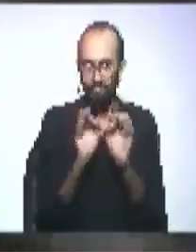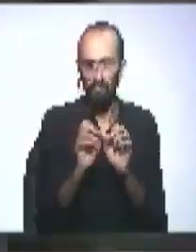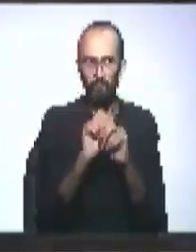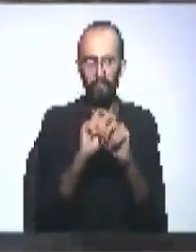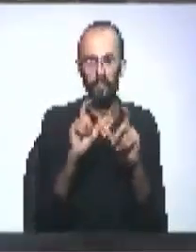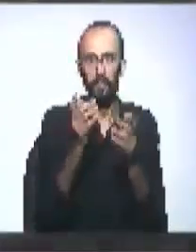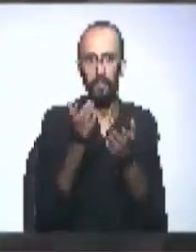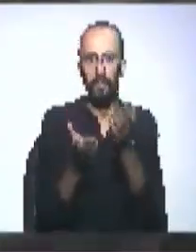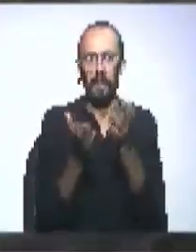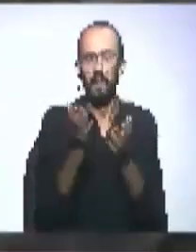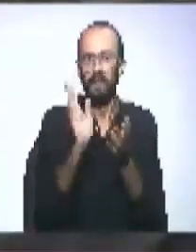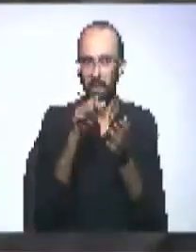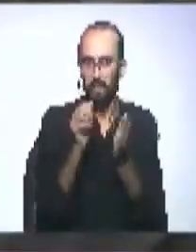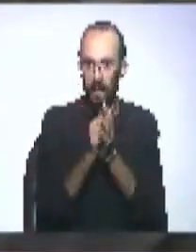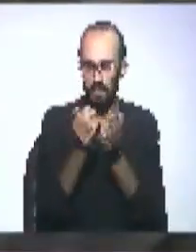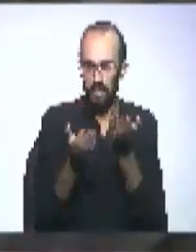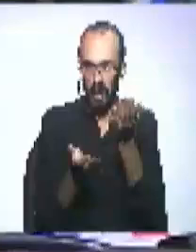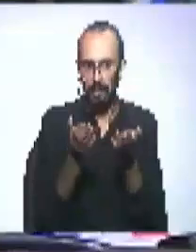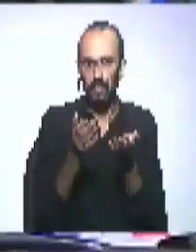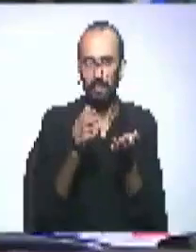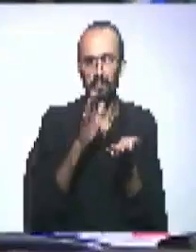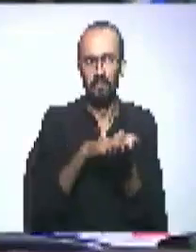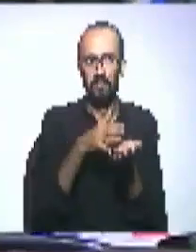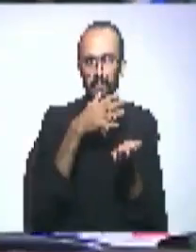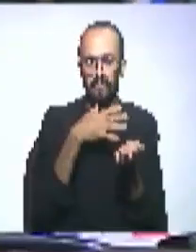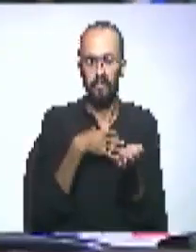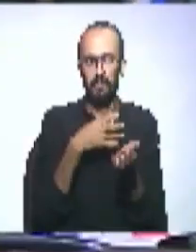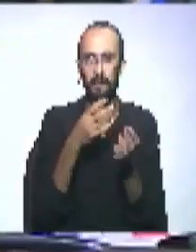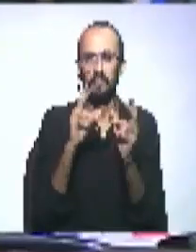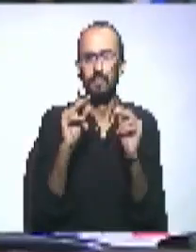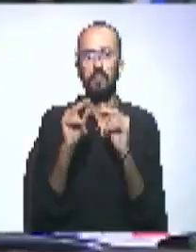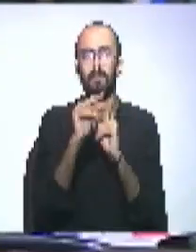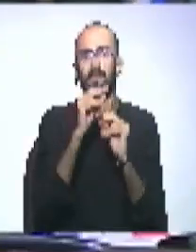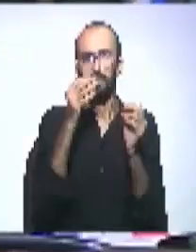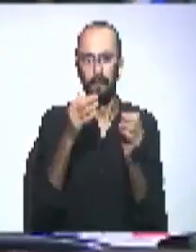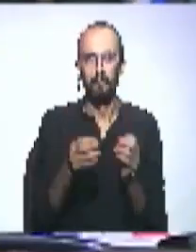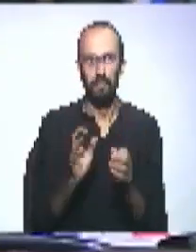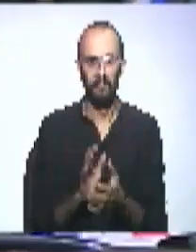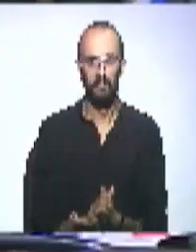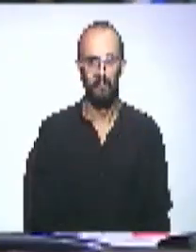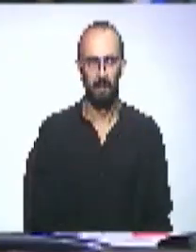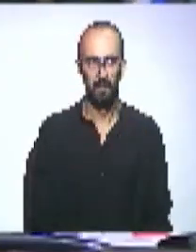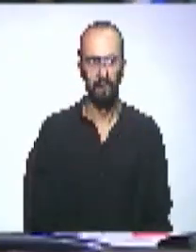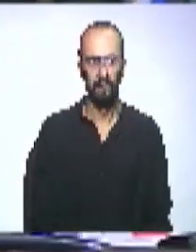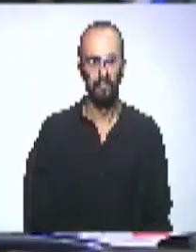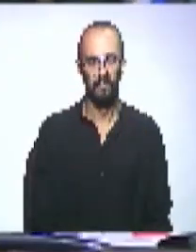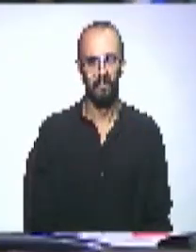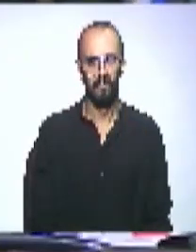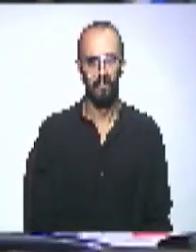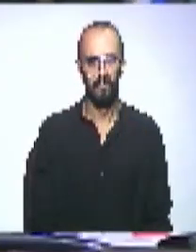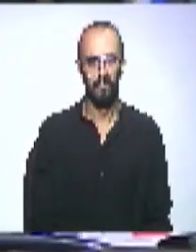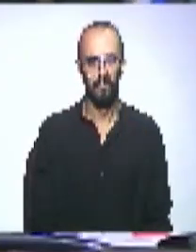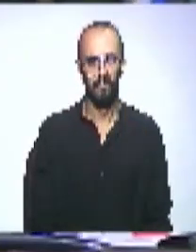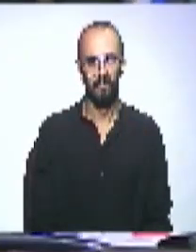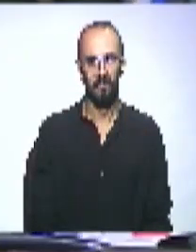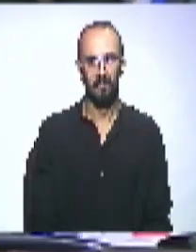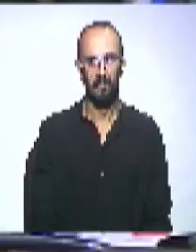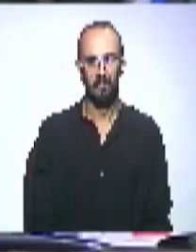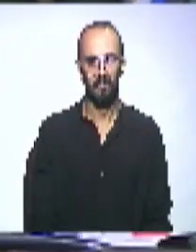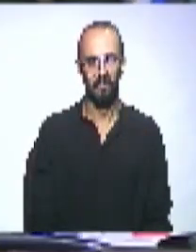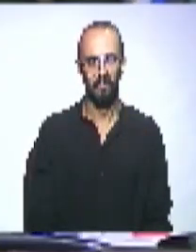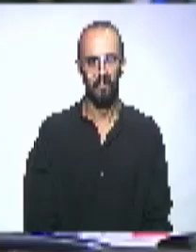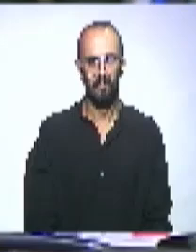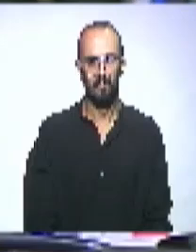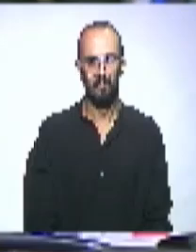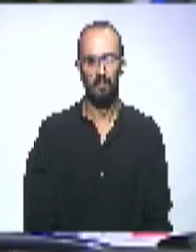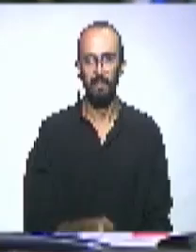ونستخدم الميزان اللي هو بتاع البيت. نقطع ونوزن 100 جرام القطعه، هتمشي معانا حلوه قوي وبتبقى مناسبه. شوف